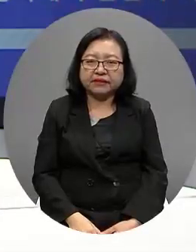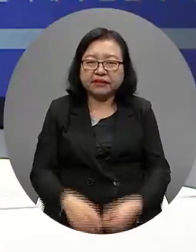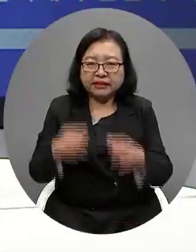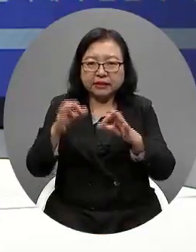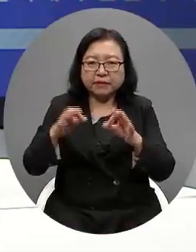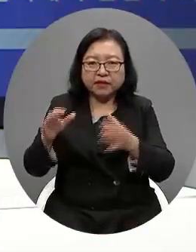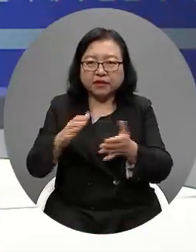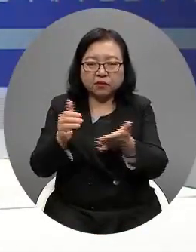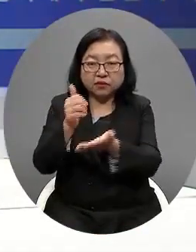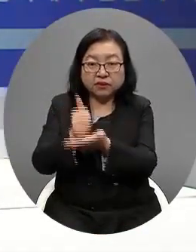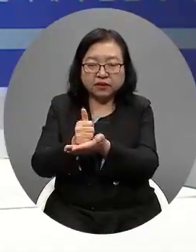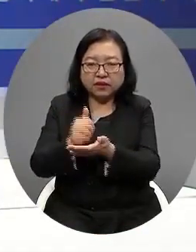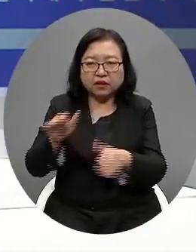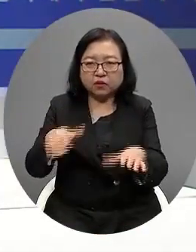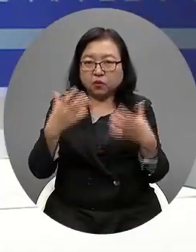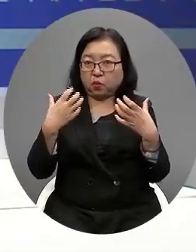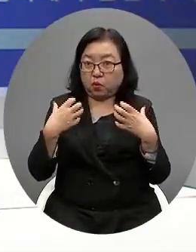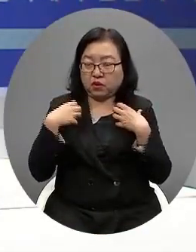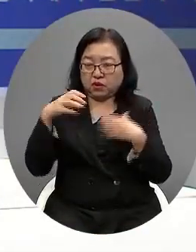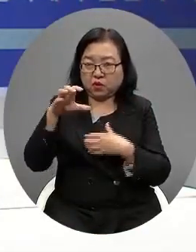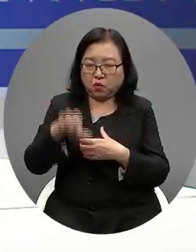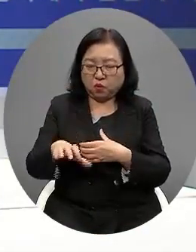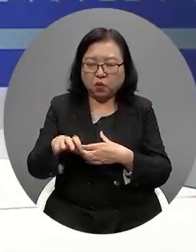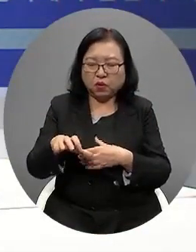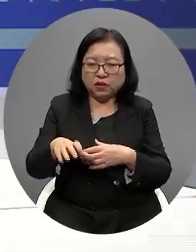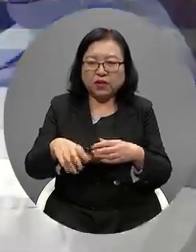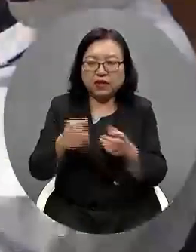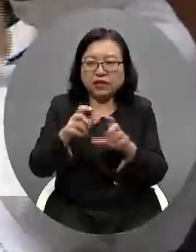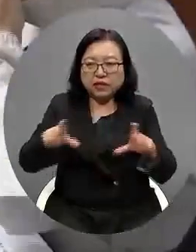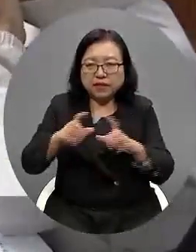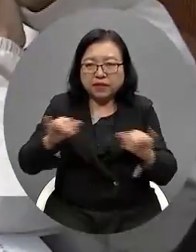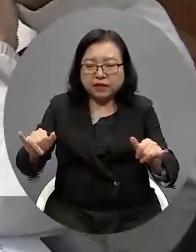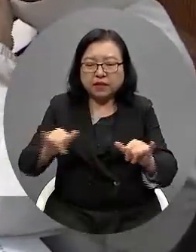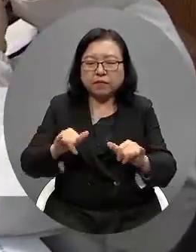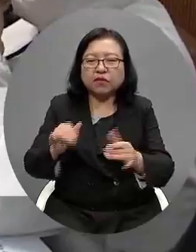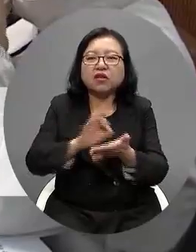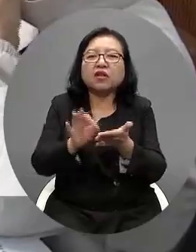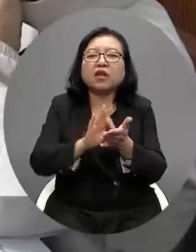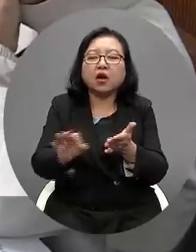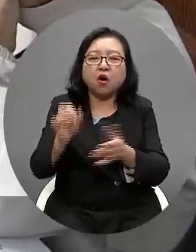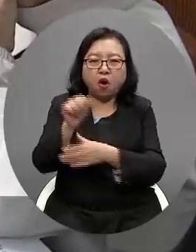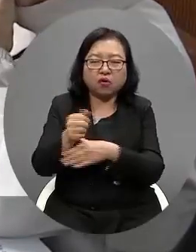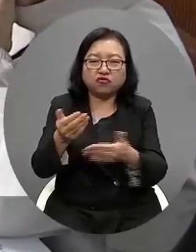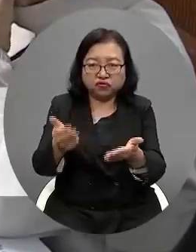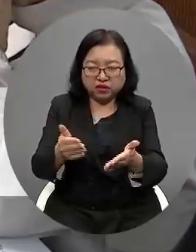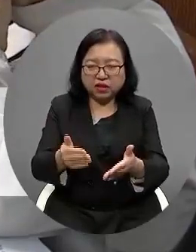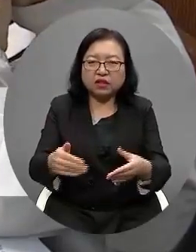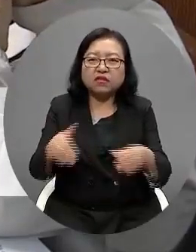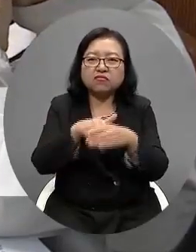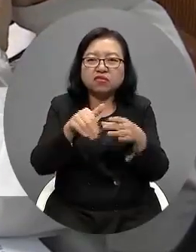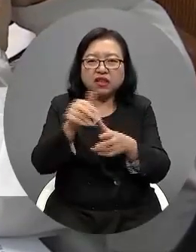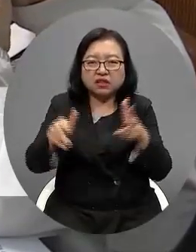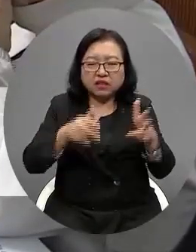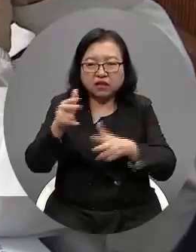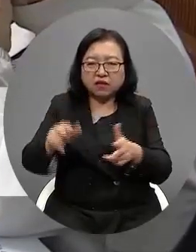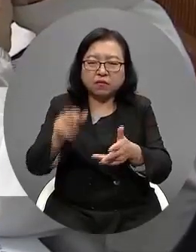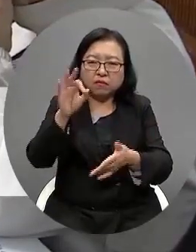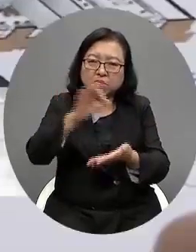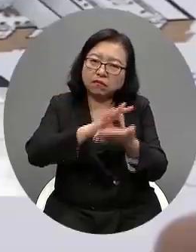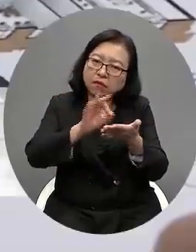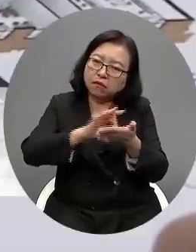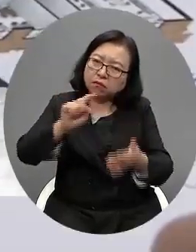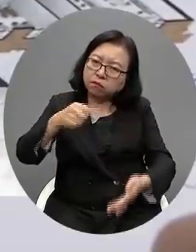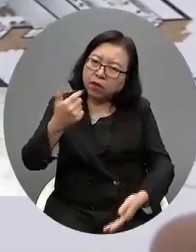김영환 충북지사가 도청 본관을 돌려주겠다며 추진 중인 복합문화공간 조성 사업에 150억 원이 소요될 거라는